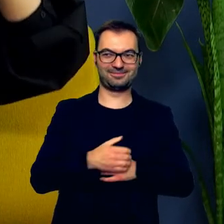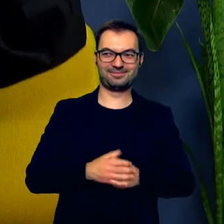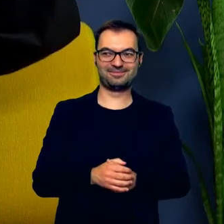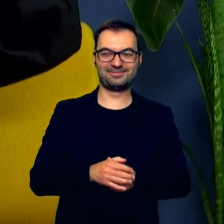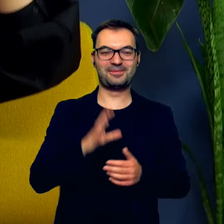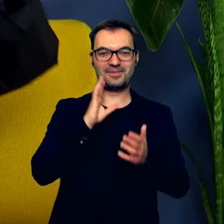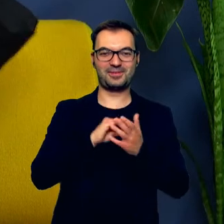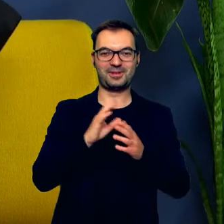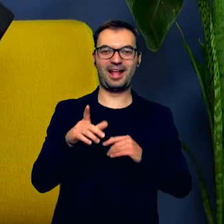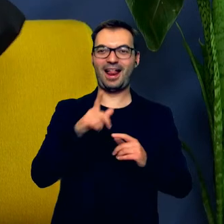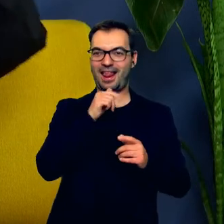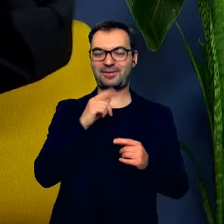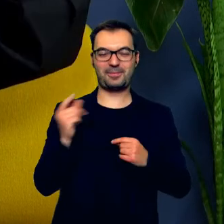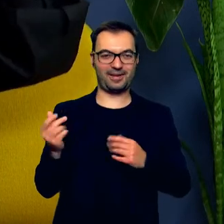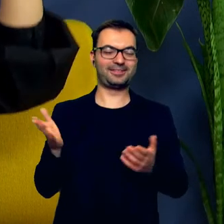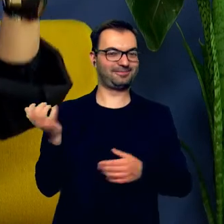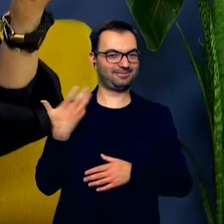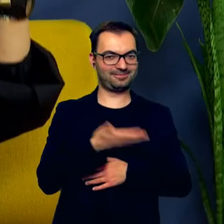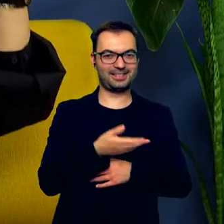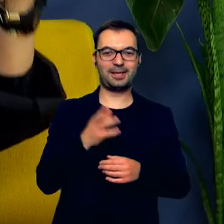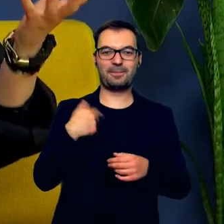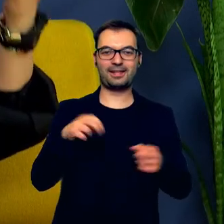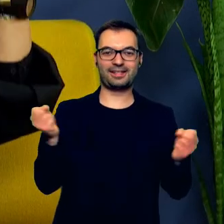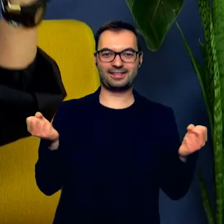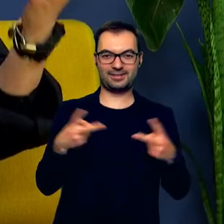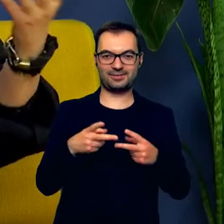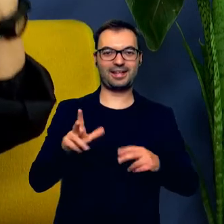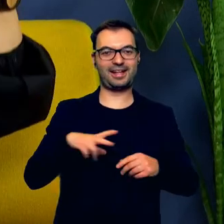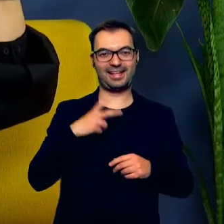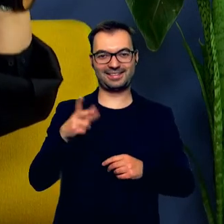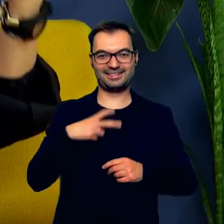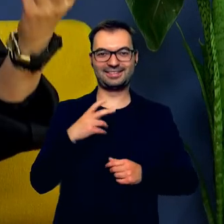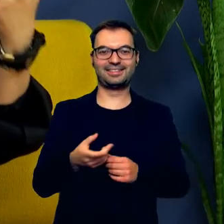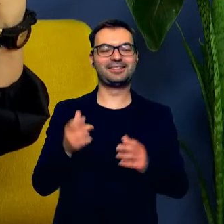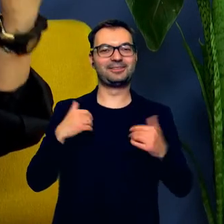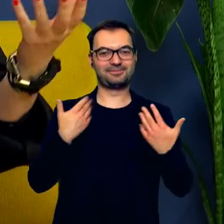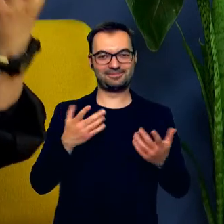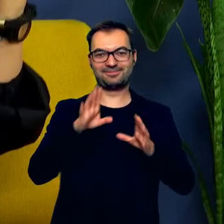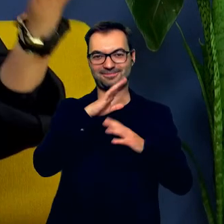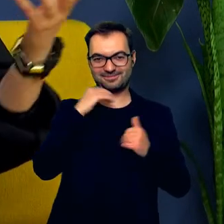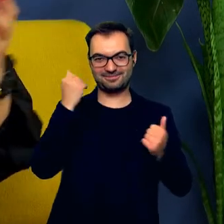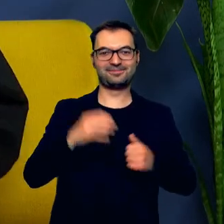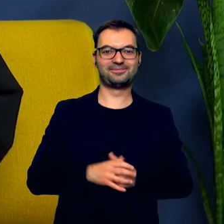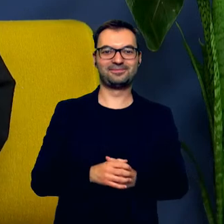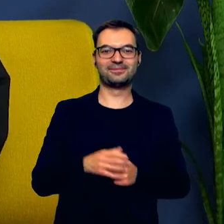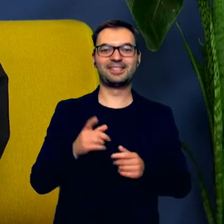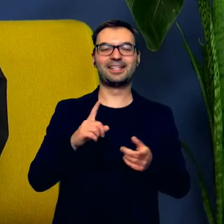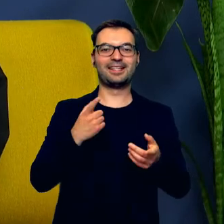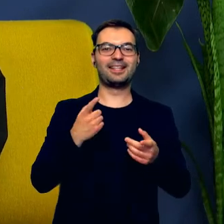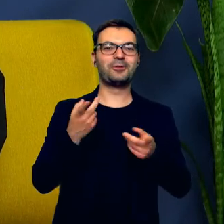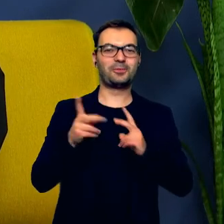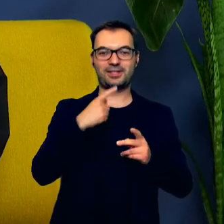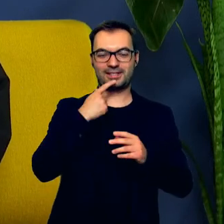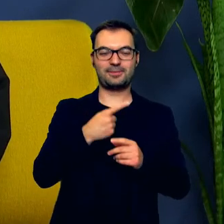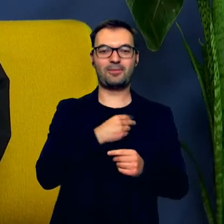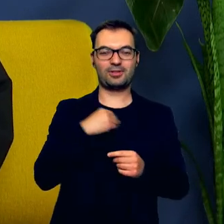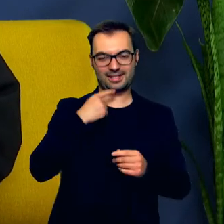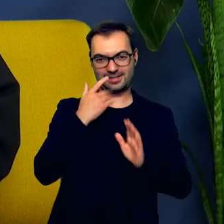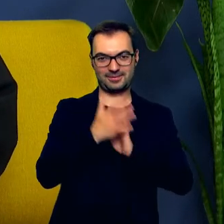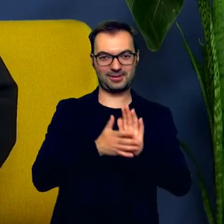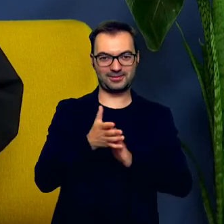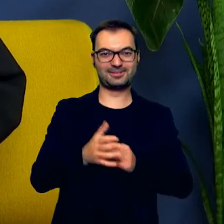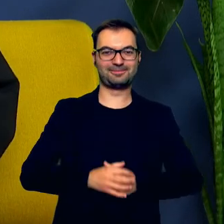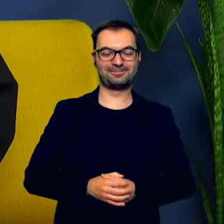sposób sobie powtarzam, która jest lewa, która jest prawa. Oczywiście Bernard Kinow, elegancki, dostojny, uśmiechnięty, nasz niezastąpiony tłumacz polskiego